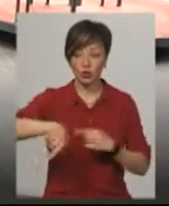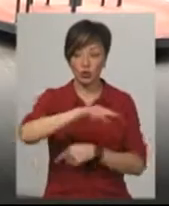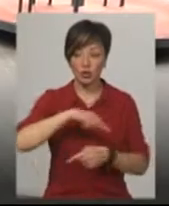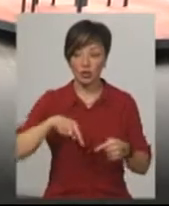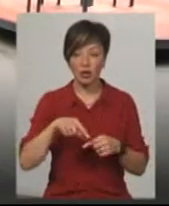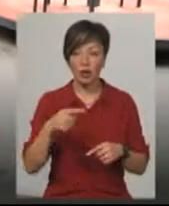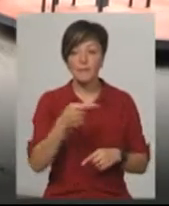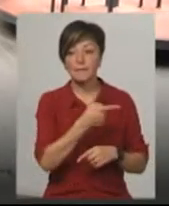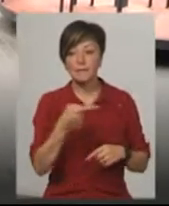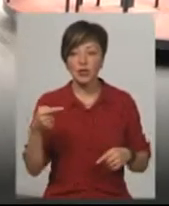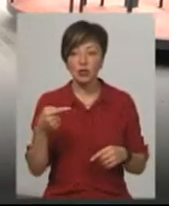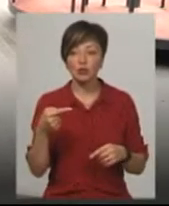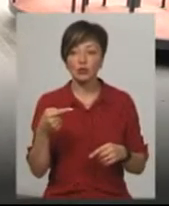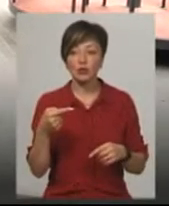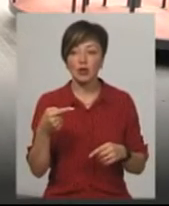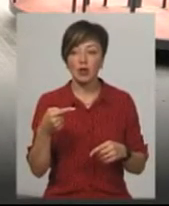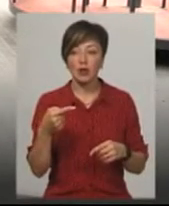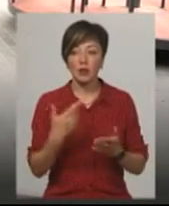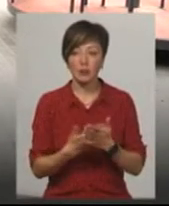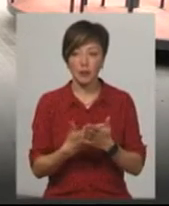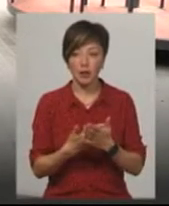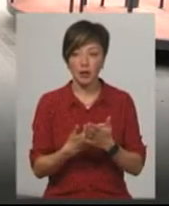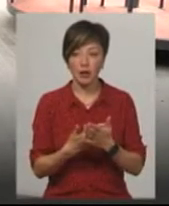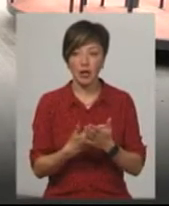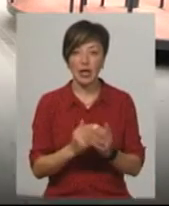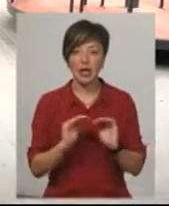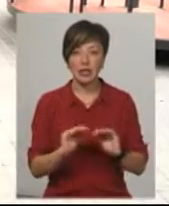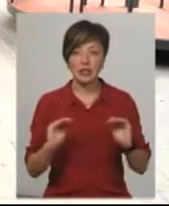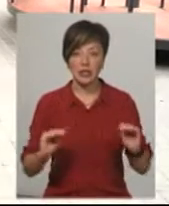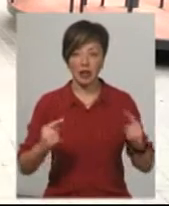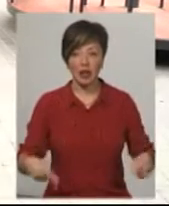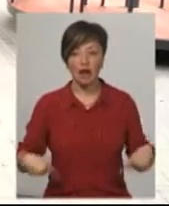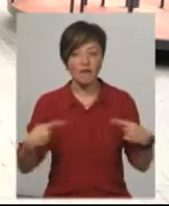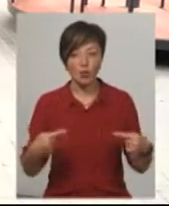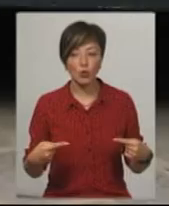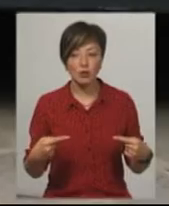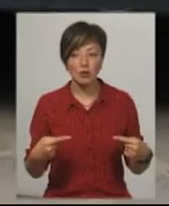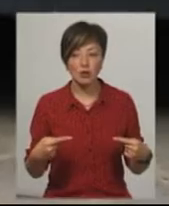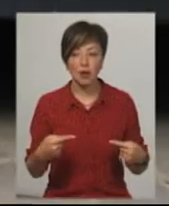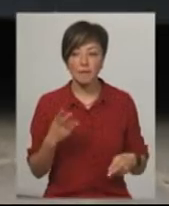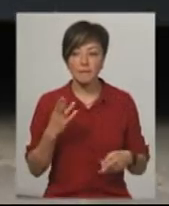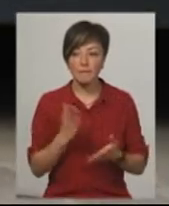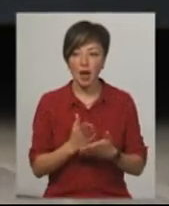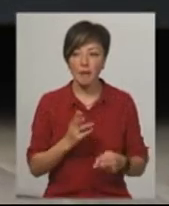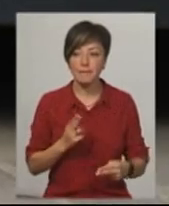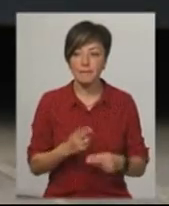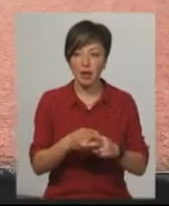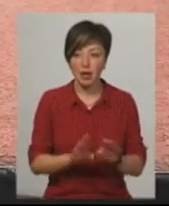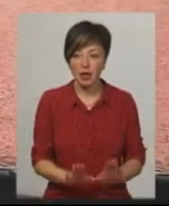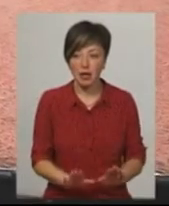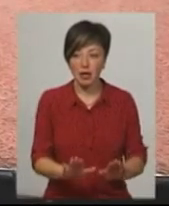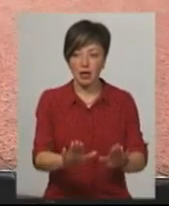великий мінус, тому що, опять же таки, брати діток на возиках, ми маємо бар'єр до